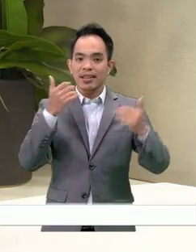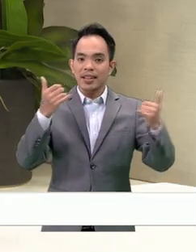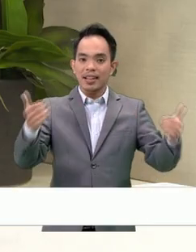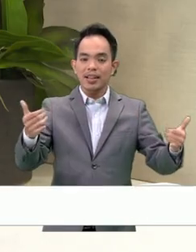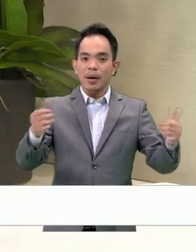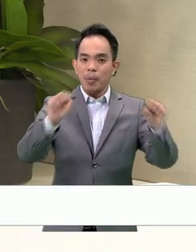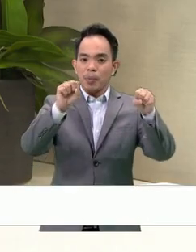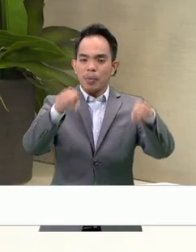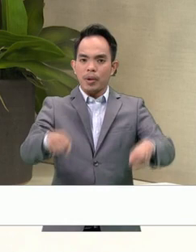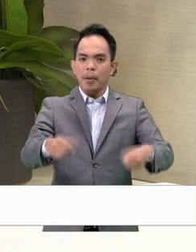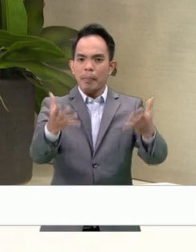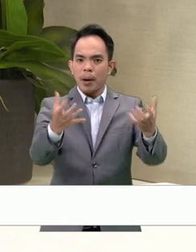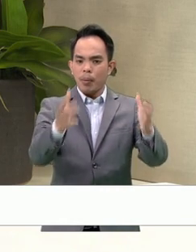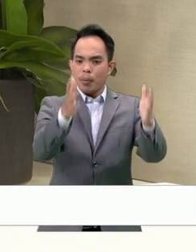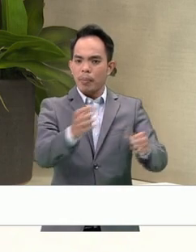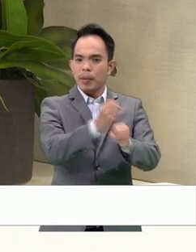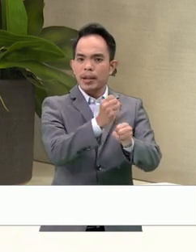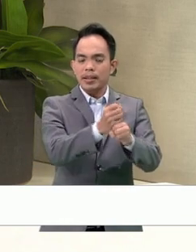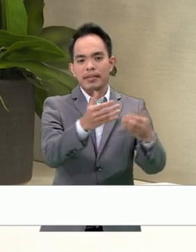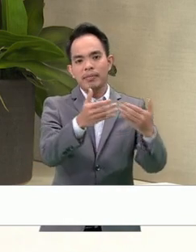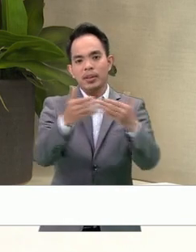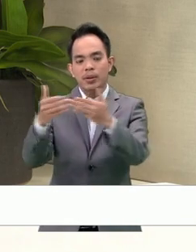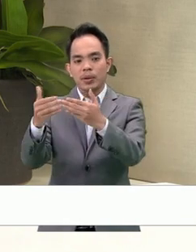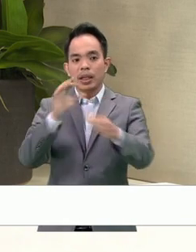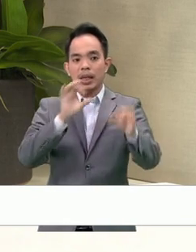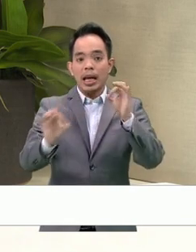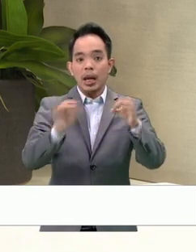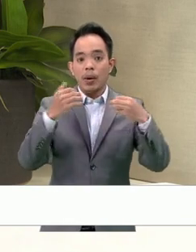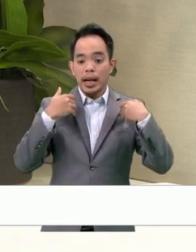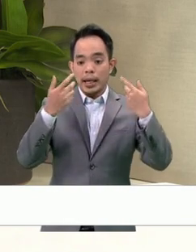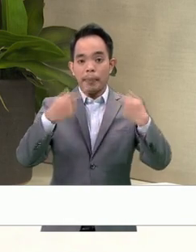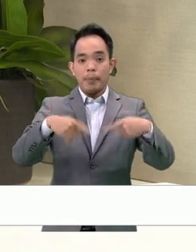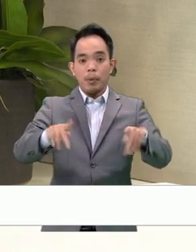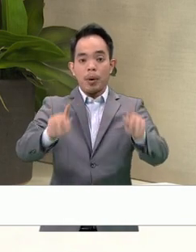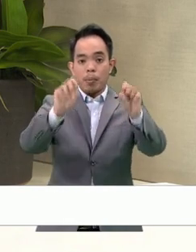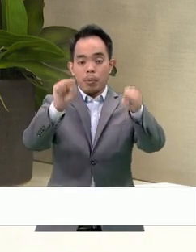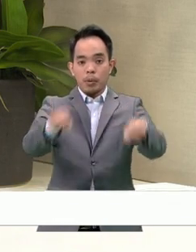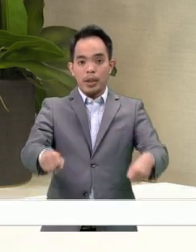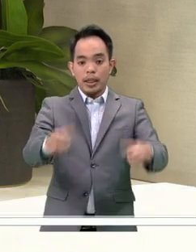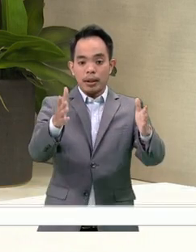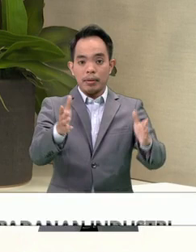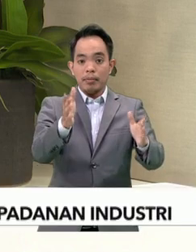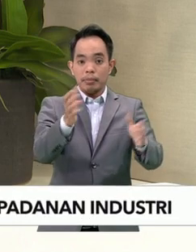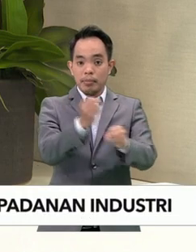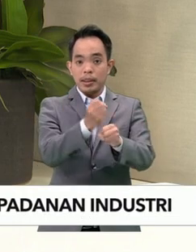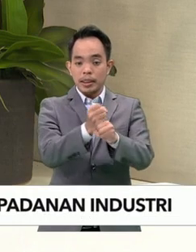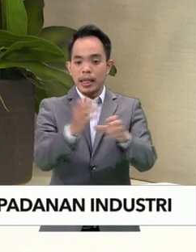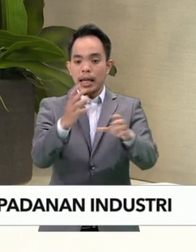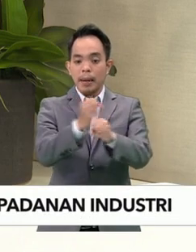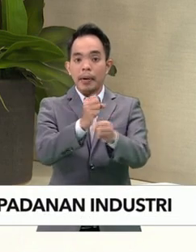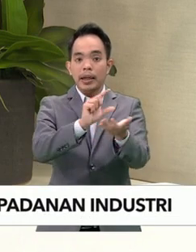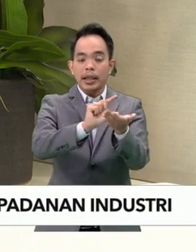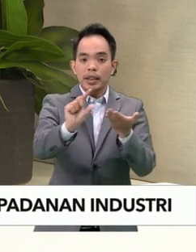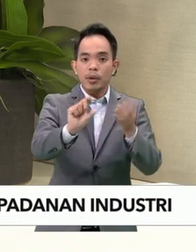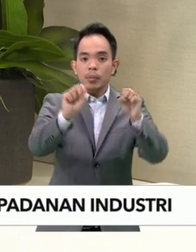seboleh-bolehnya mereka bekerja terus dan kalau ada peluang yang membolehkan mereka bekerja dapat gaji dan